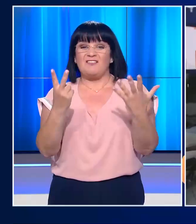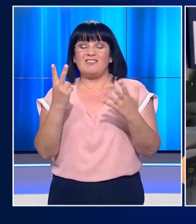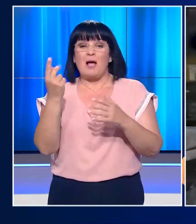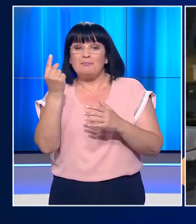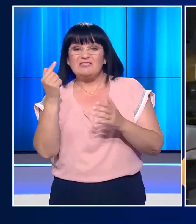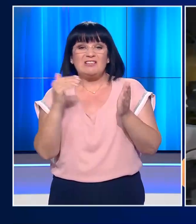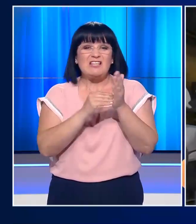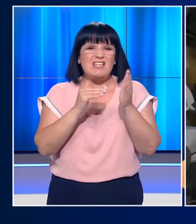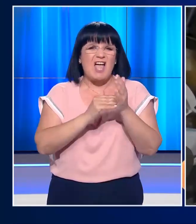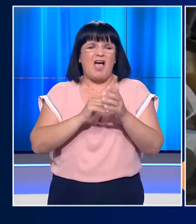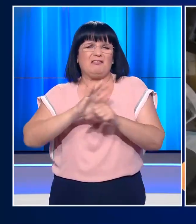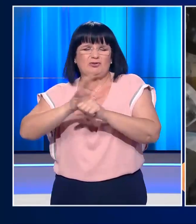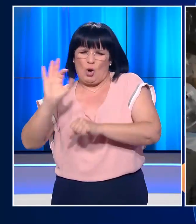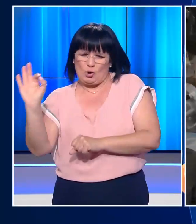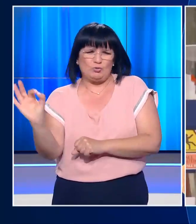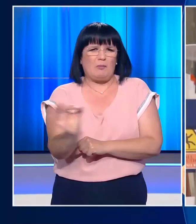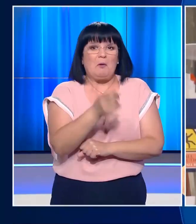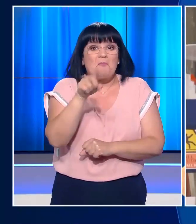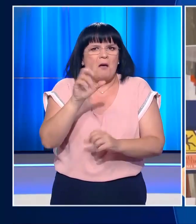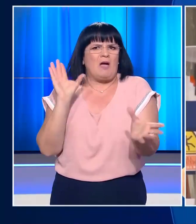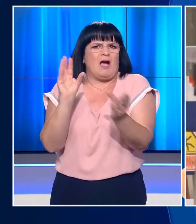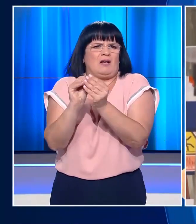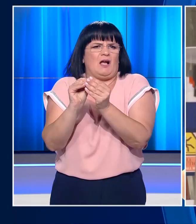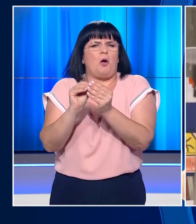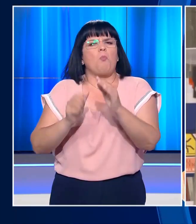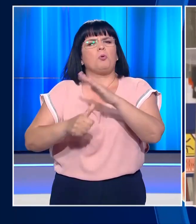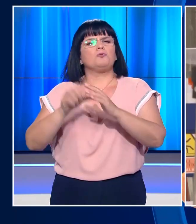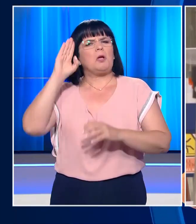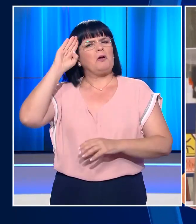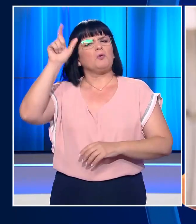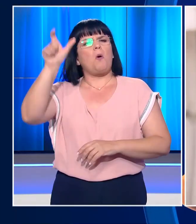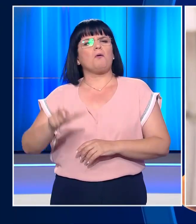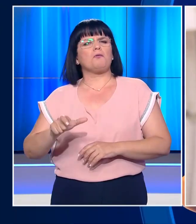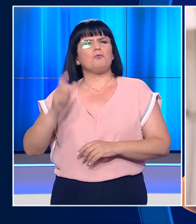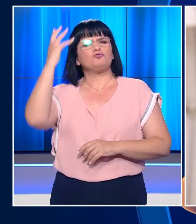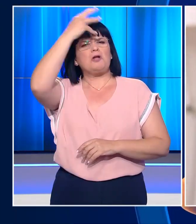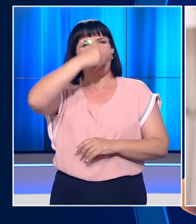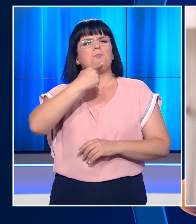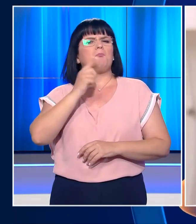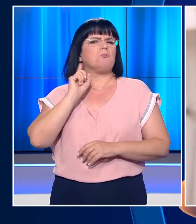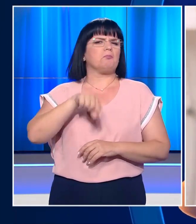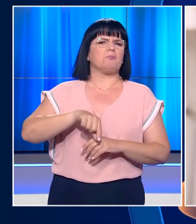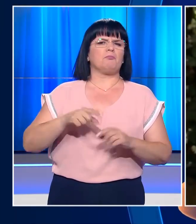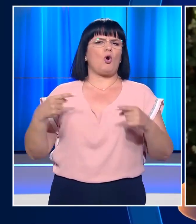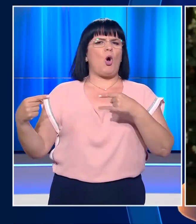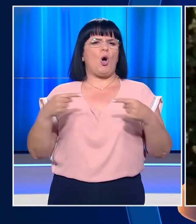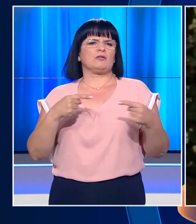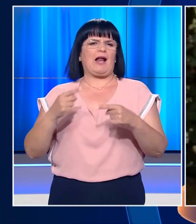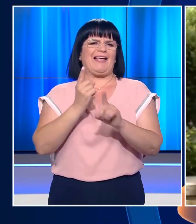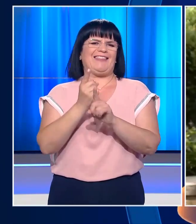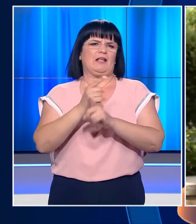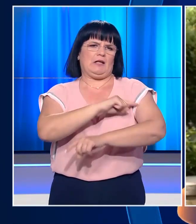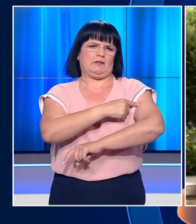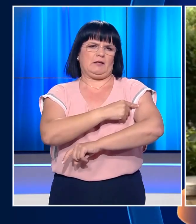77.500 νέα κρούσματα μέσα σε μία ημέρα, ο Ντόναλντ Τραμπ δείχνει αμετανόητος, κόντρα σε όλους τους ειδικούς. Do you